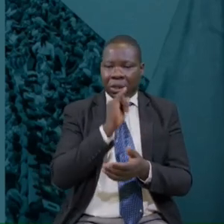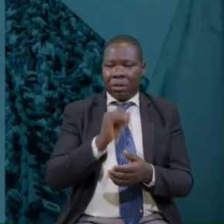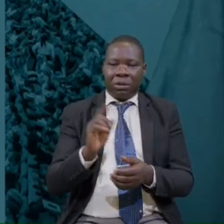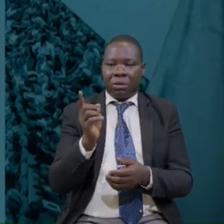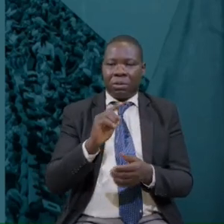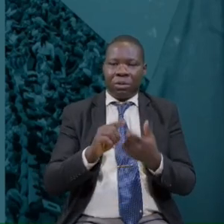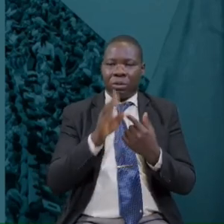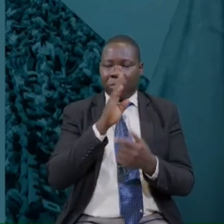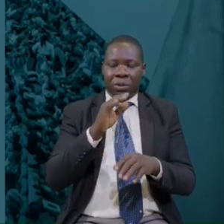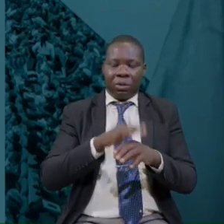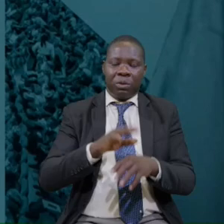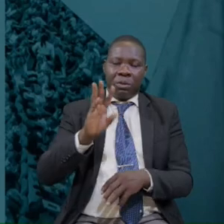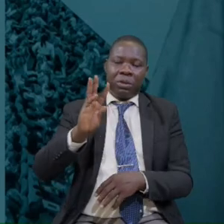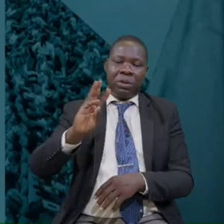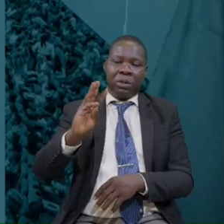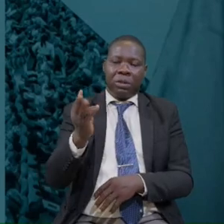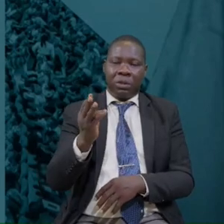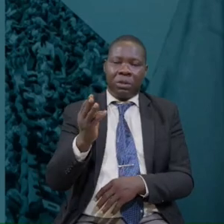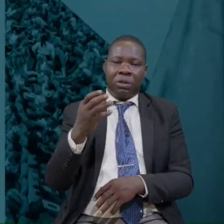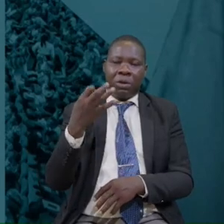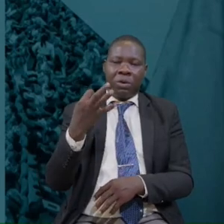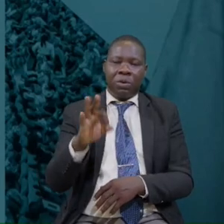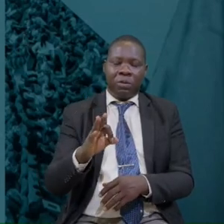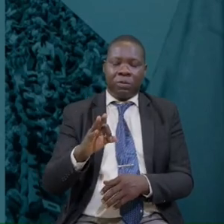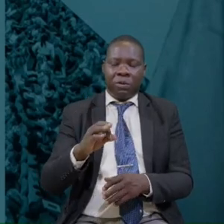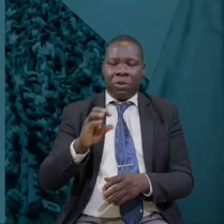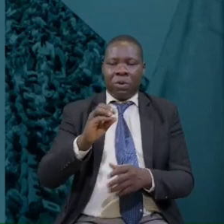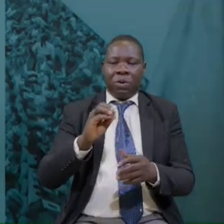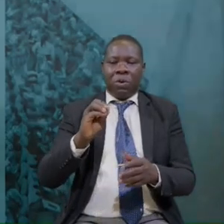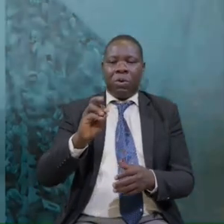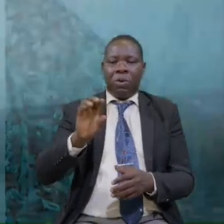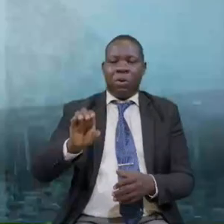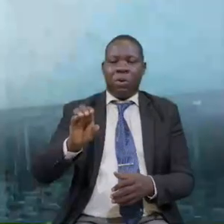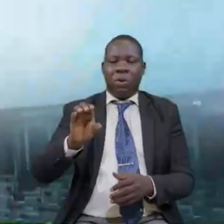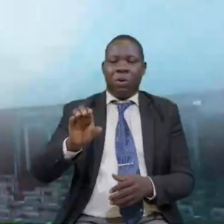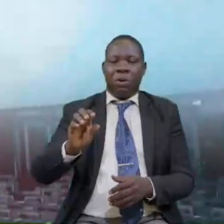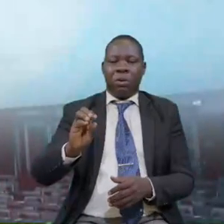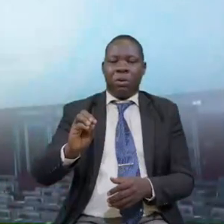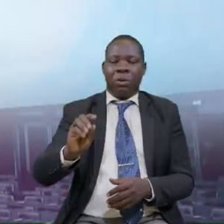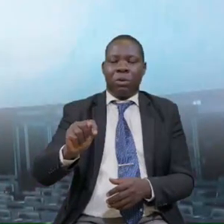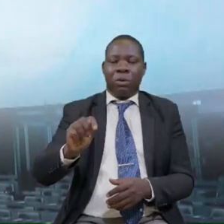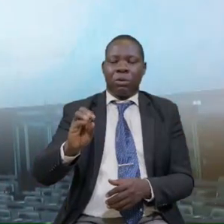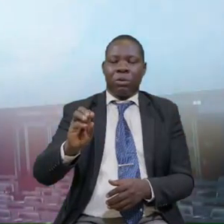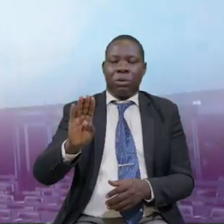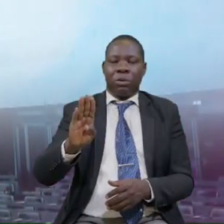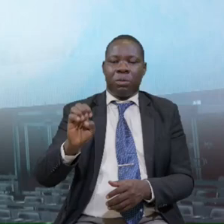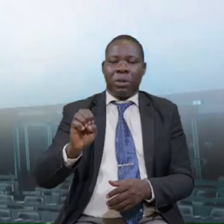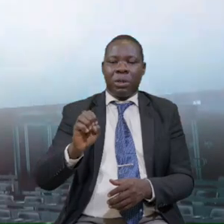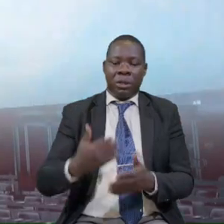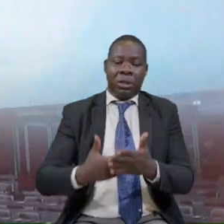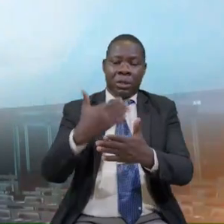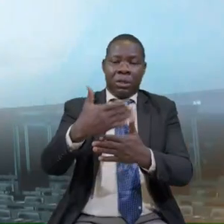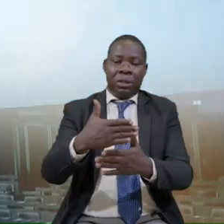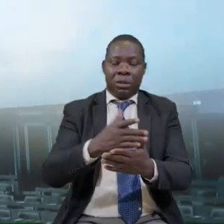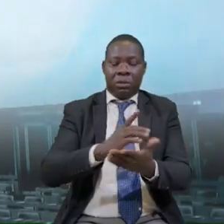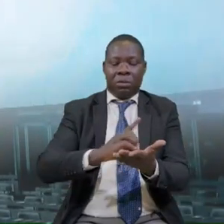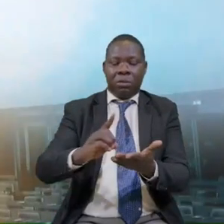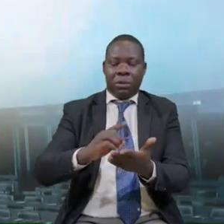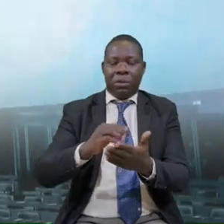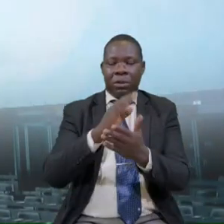Et ce programme aura lieu le dimanche 6 octobre